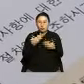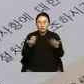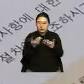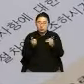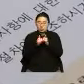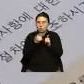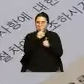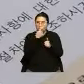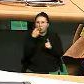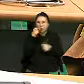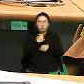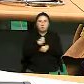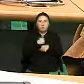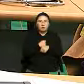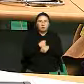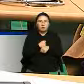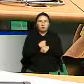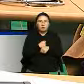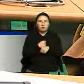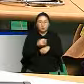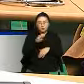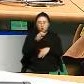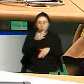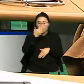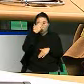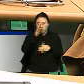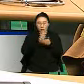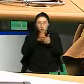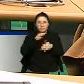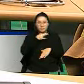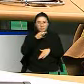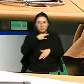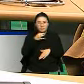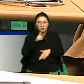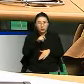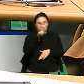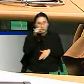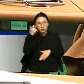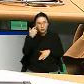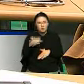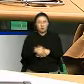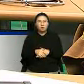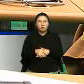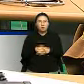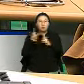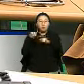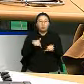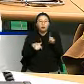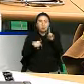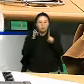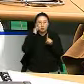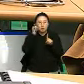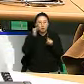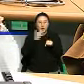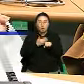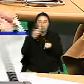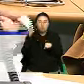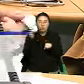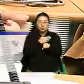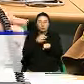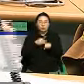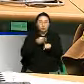종사자인지를 확인합니다. 현재 뭐 발열이나 기침, 목 아픔, 호흡기 증상 있으세요? 하루에 한 번씩 전화를 드릴 거예요.